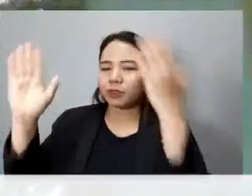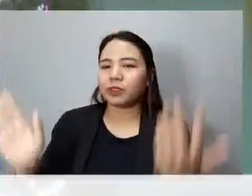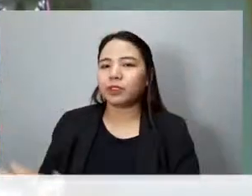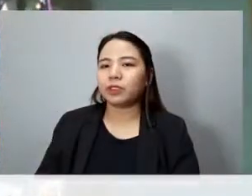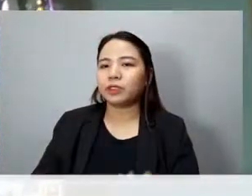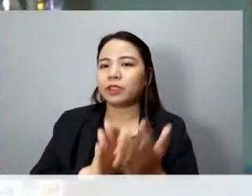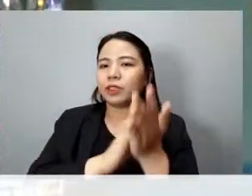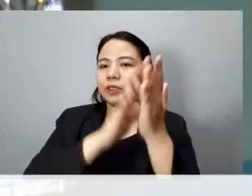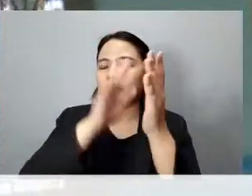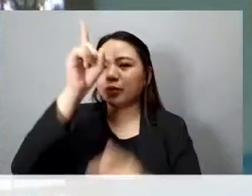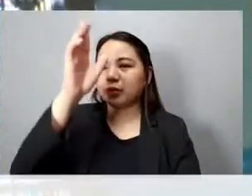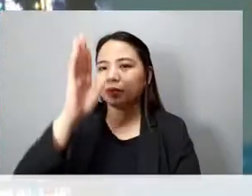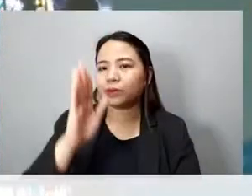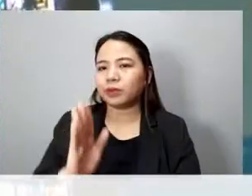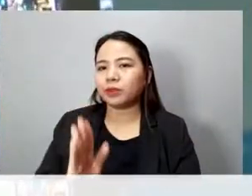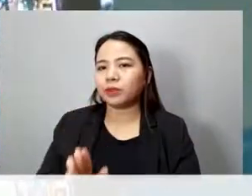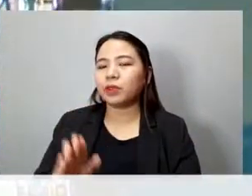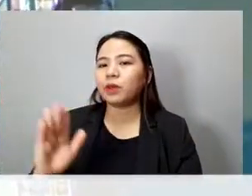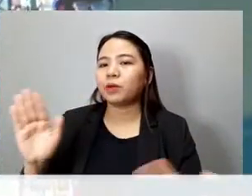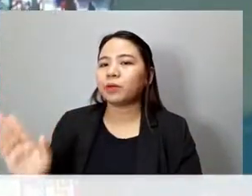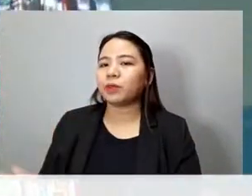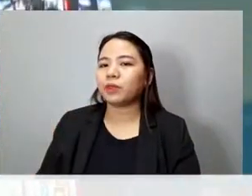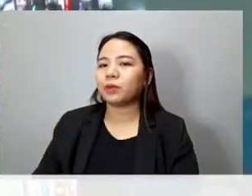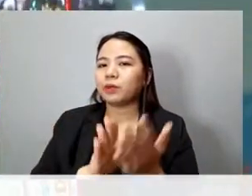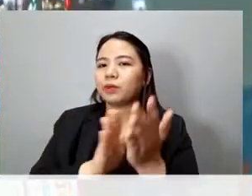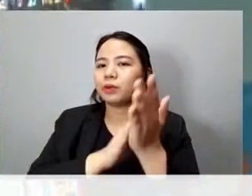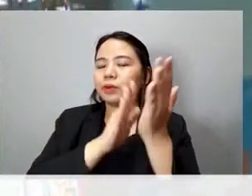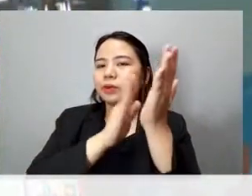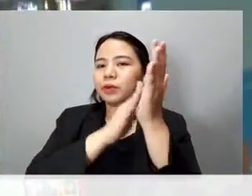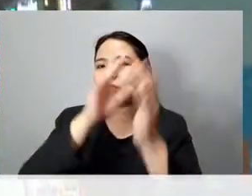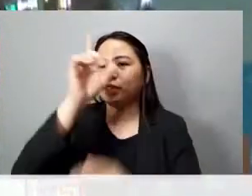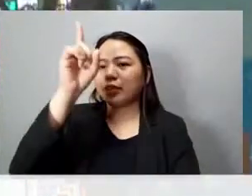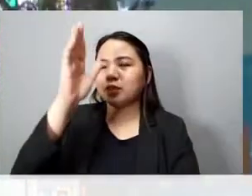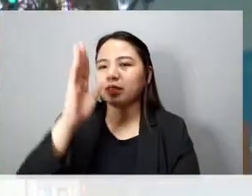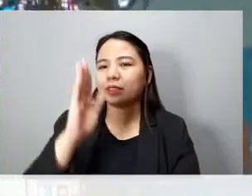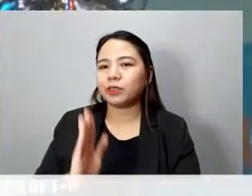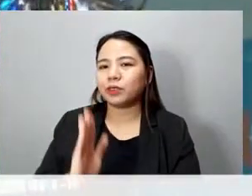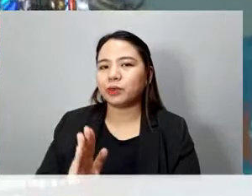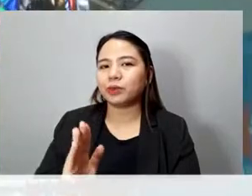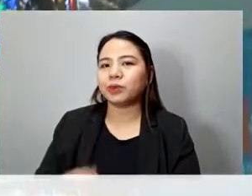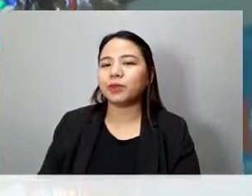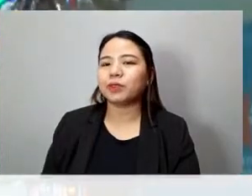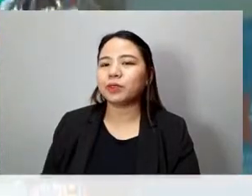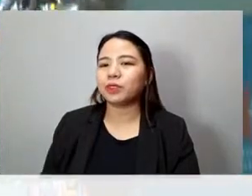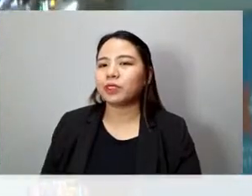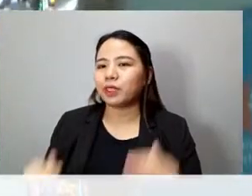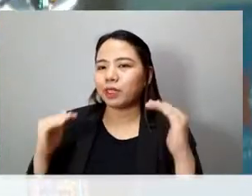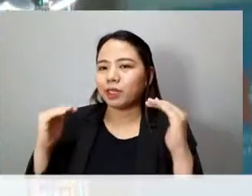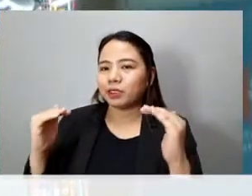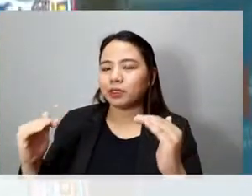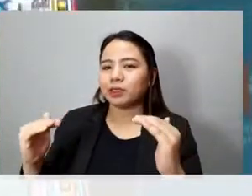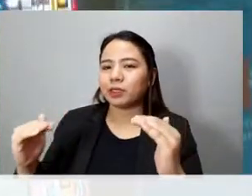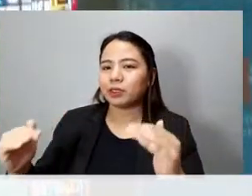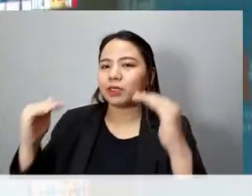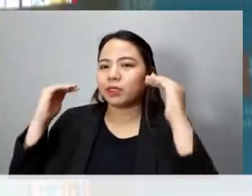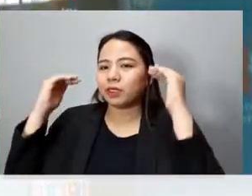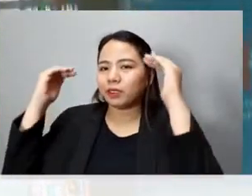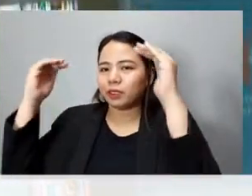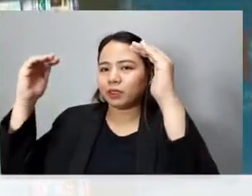Apuri sa Diyos, apuri sa Diyos, sa